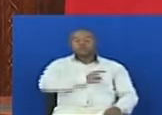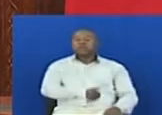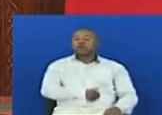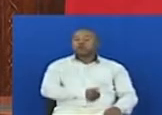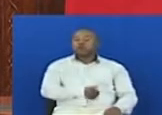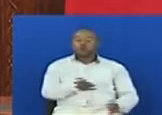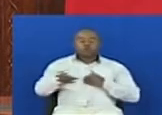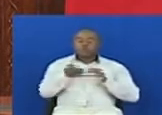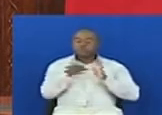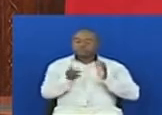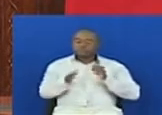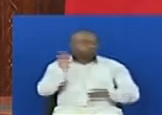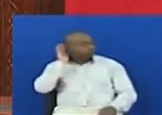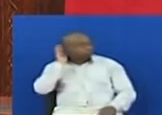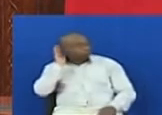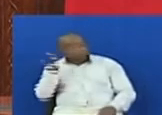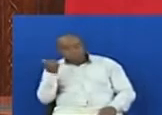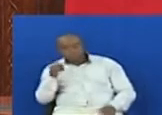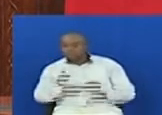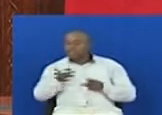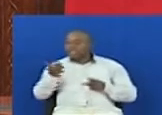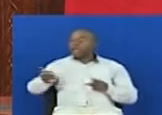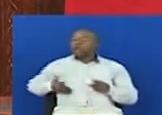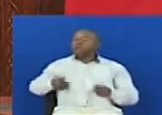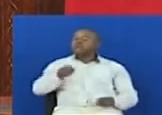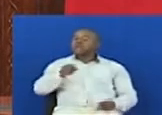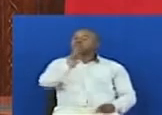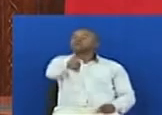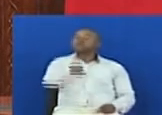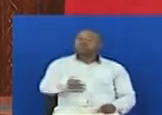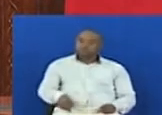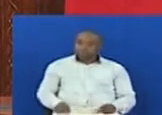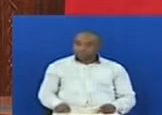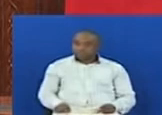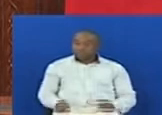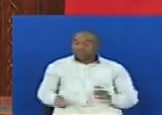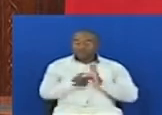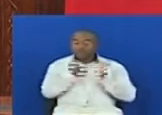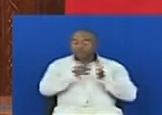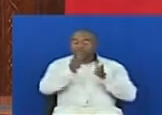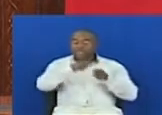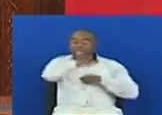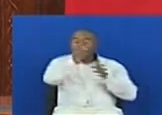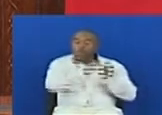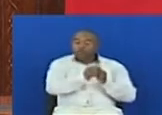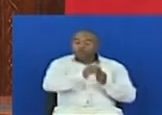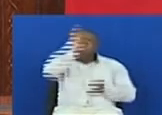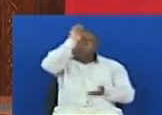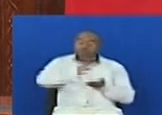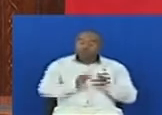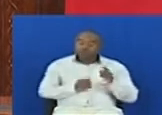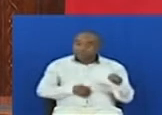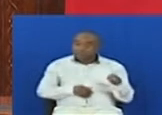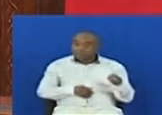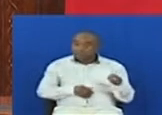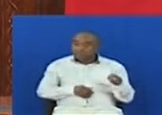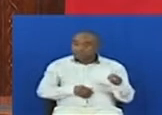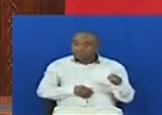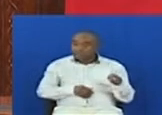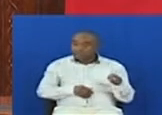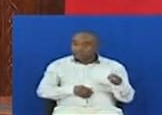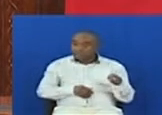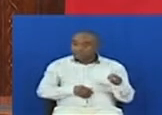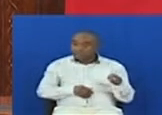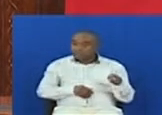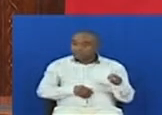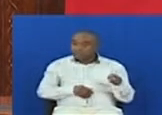mwanasheria amsikilize. Afisa ardhi yuko pale, kama amemwandikia eka 10 au amemwandikia amepunguza au ameongeza, anakuwa mstari